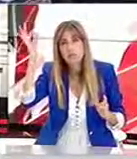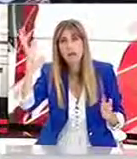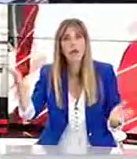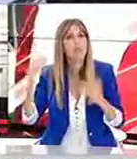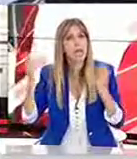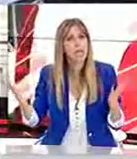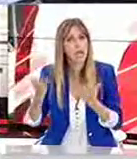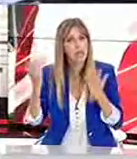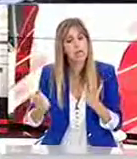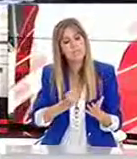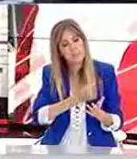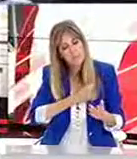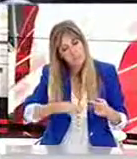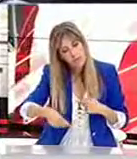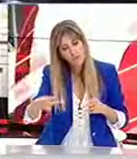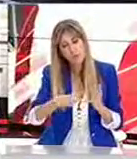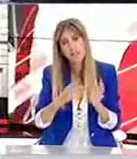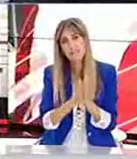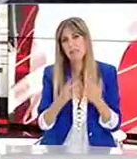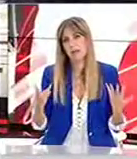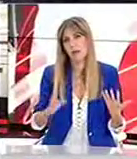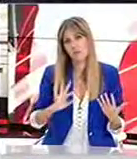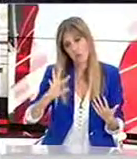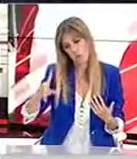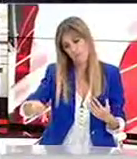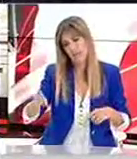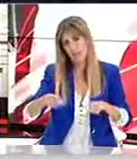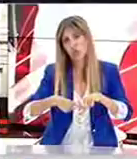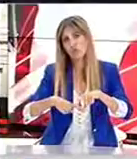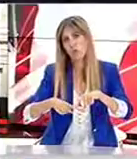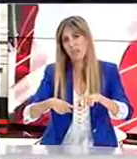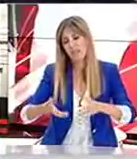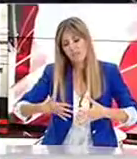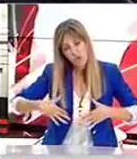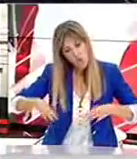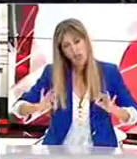ώστε εντός του 2018, δηλαδή μέχρι τέλος του έτους, να αρχίσει η υλοποίηση του έργου.